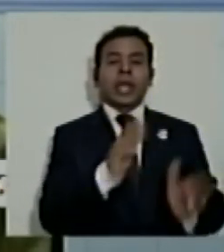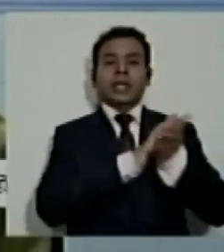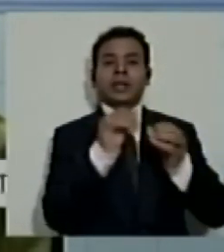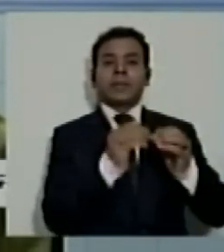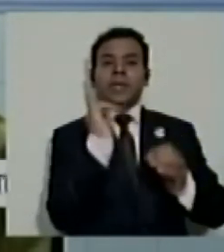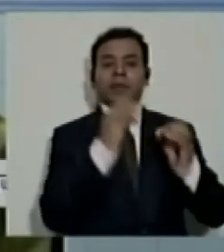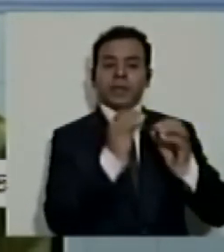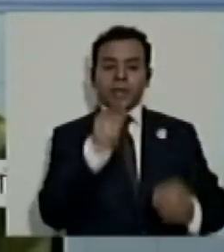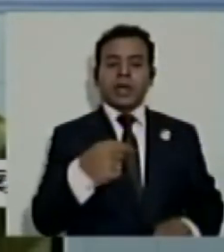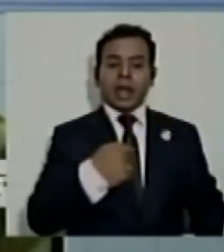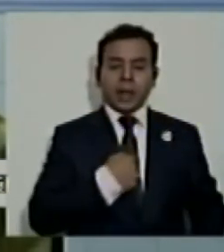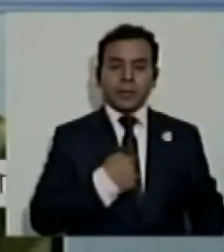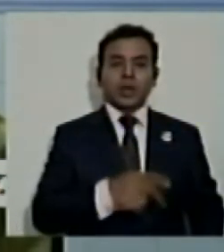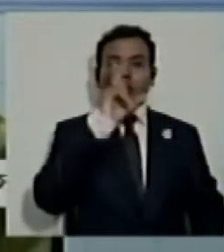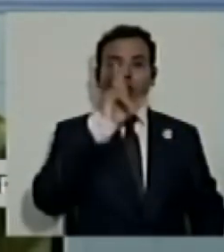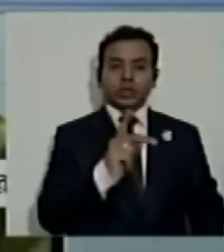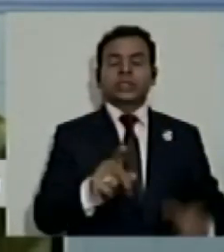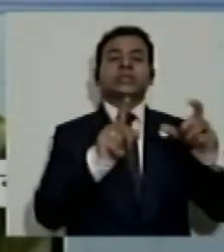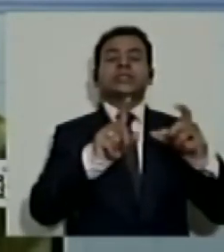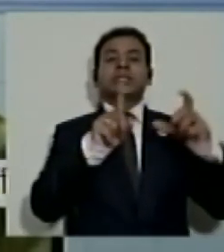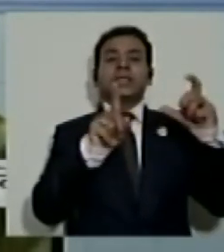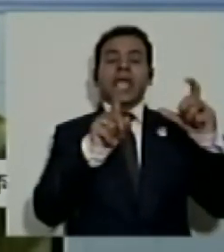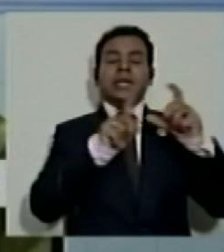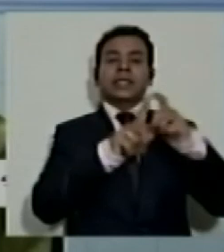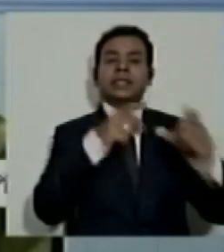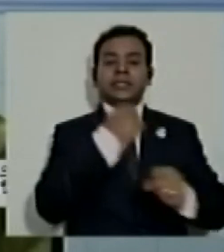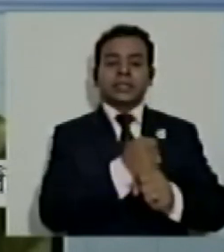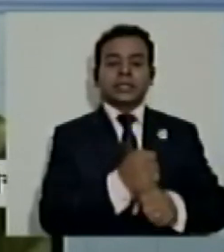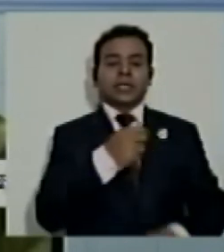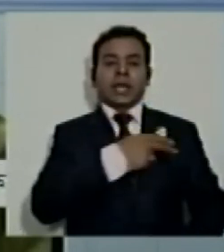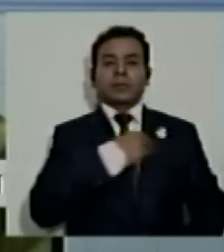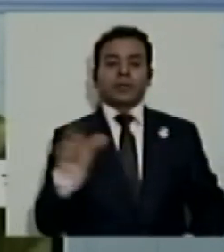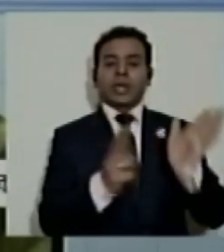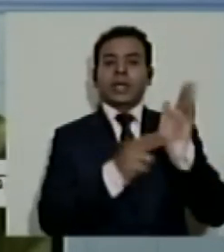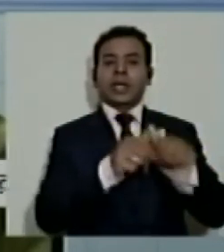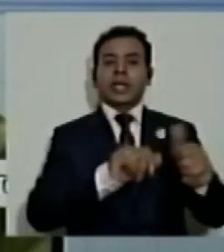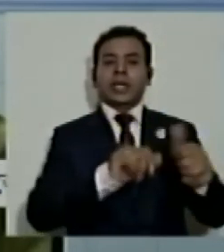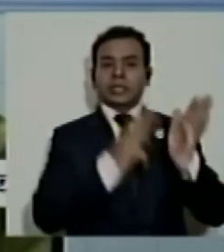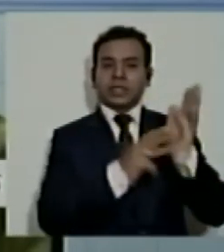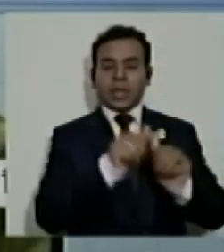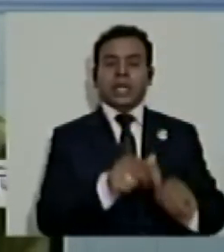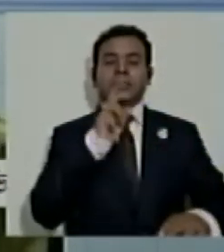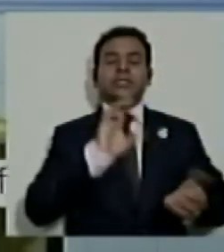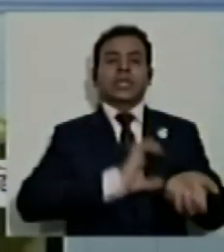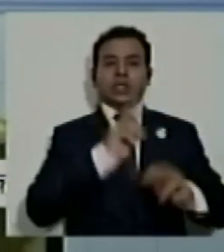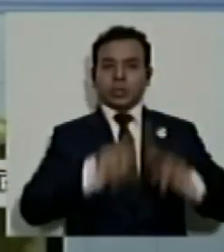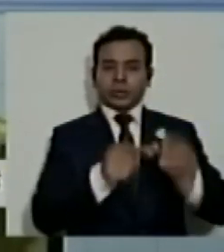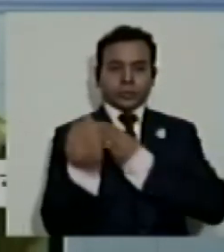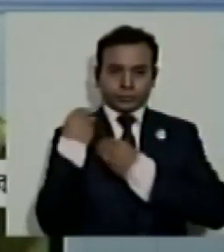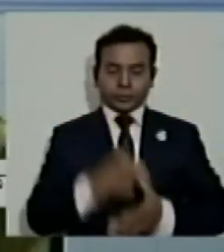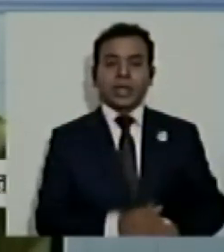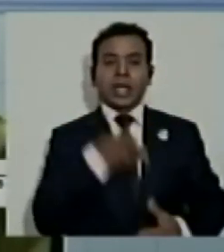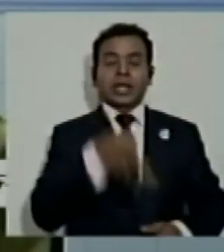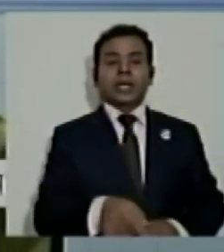মাইক্রোফোন পরিচালক আইডিসিআর অধ্যাপক ডাক্তার সাবরিনা ফ্লোরাকে হস্তান্তর করছি। উনি আমাদের